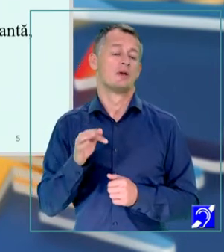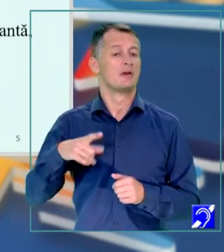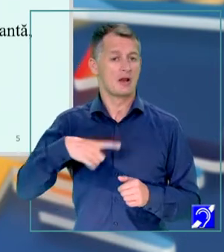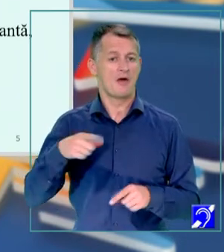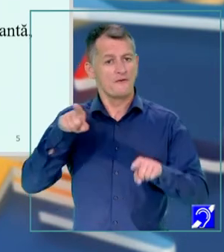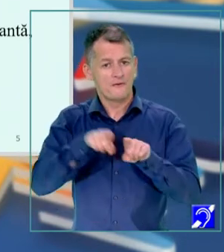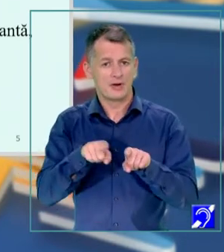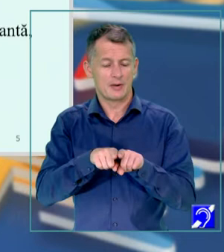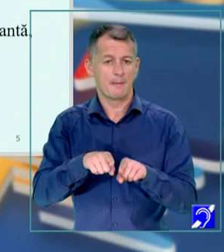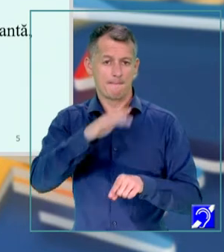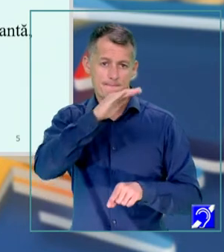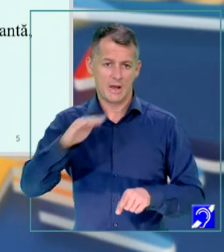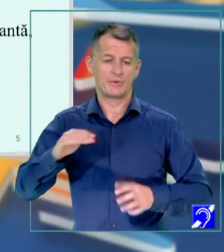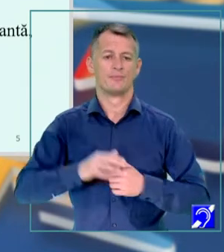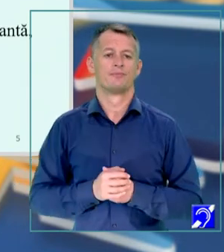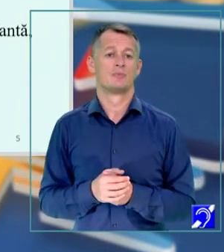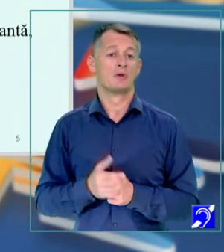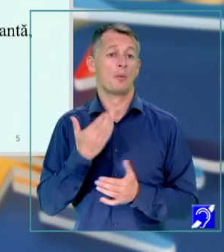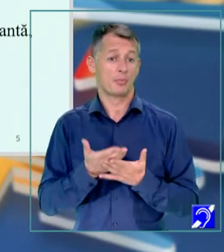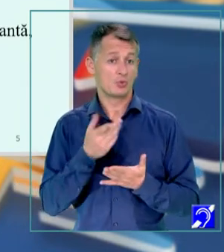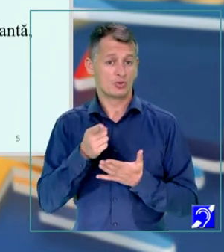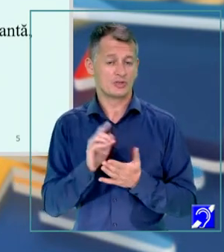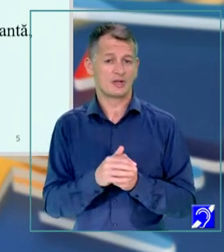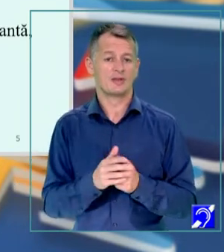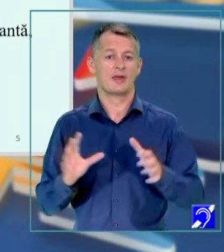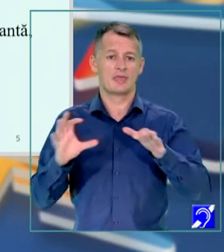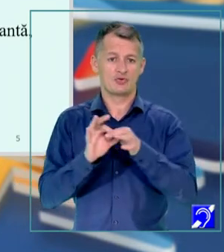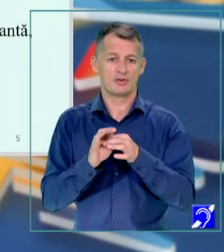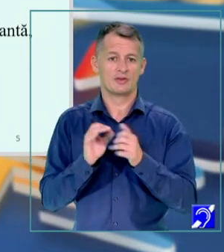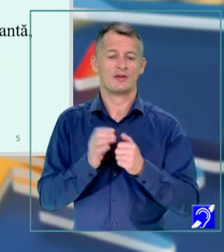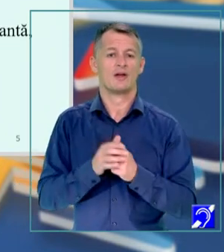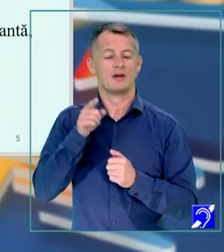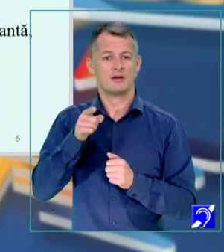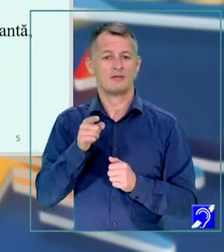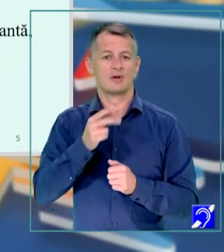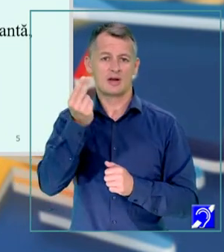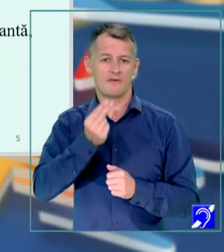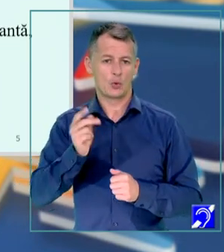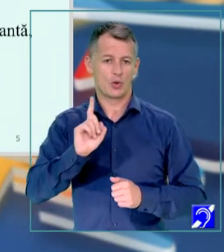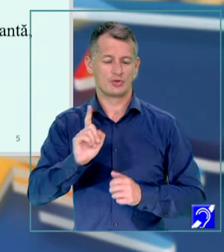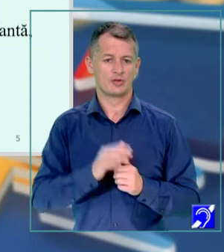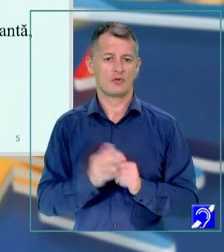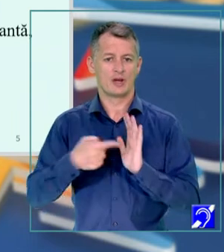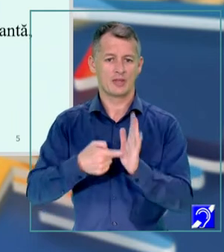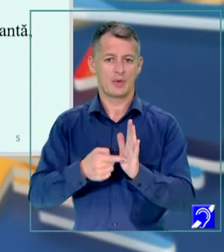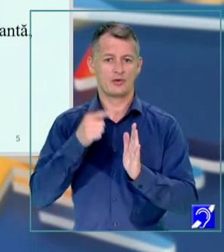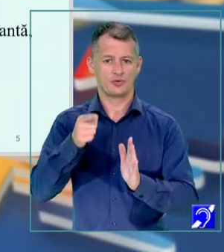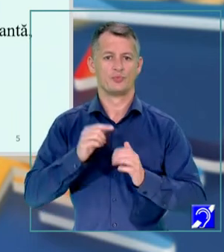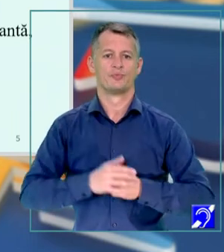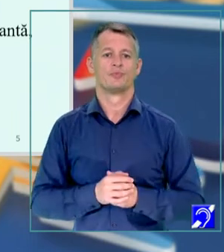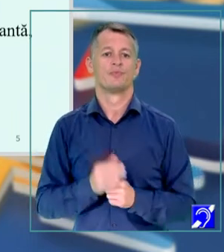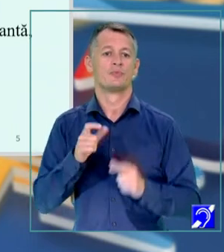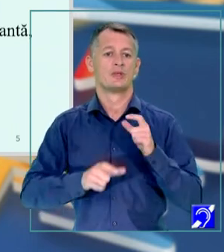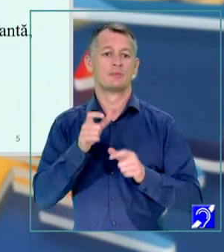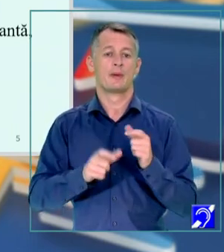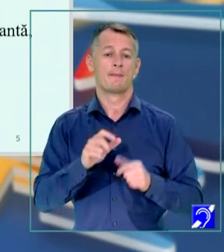Panta graficului măsurat în acest caz de Panta tangentei la graficul în punctul respectiv voi sublinia aici despre